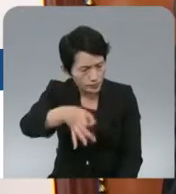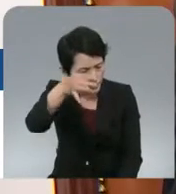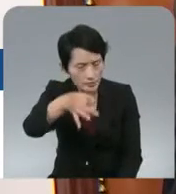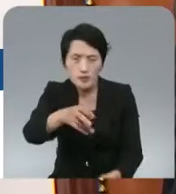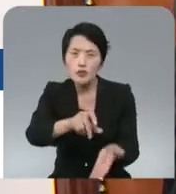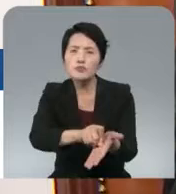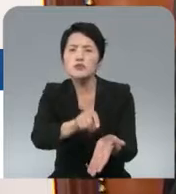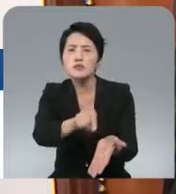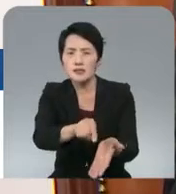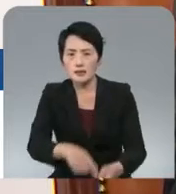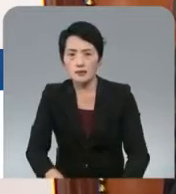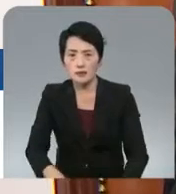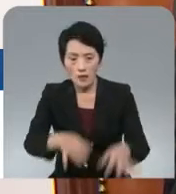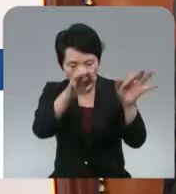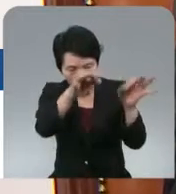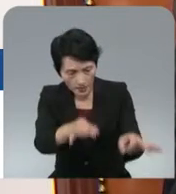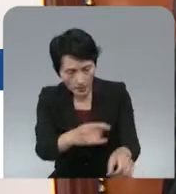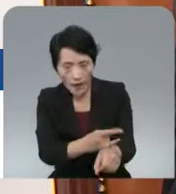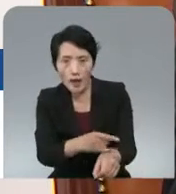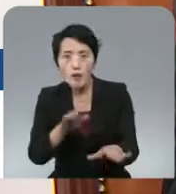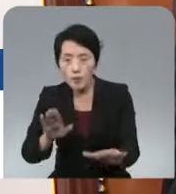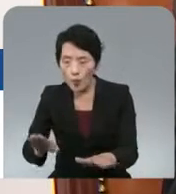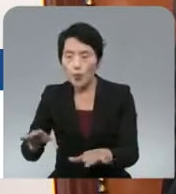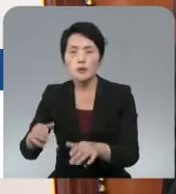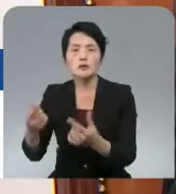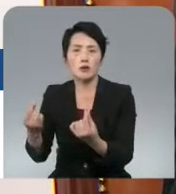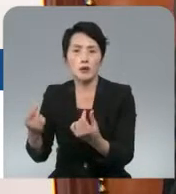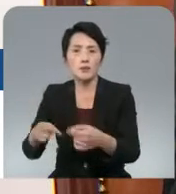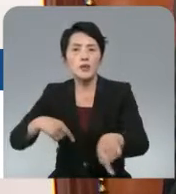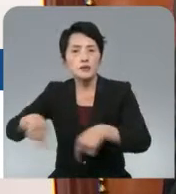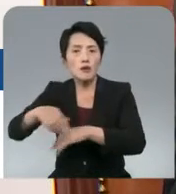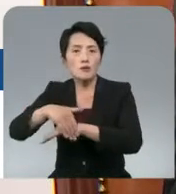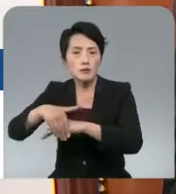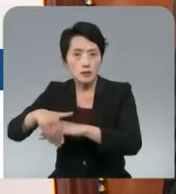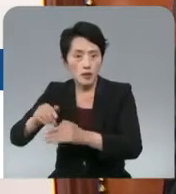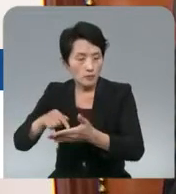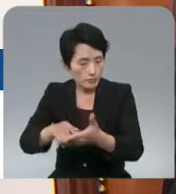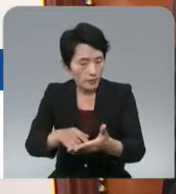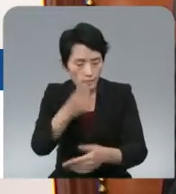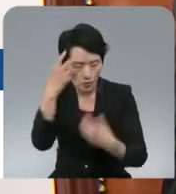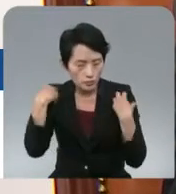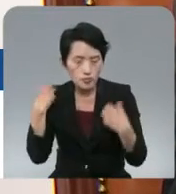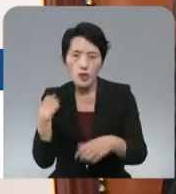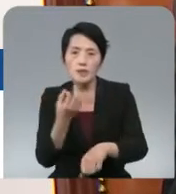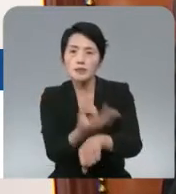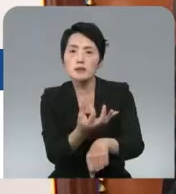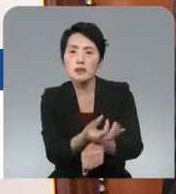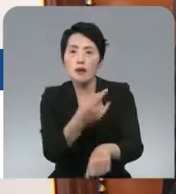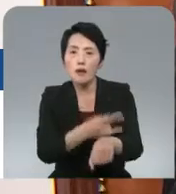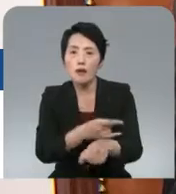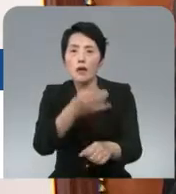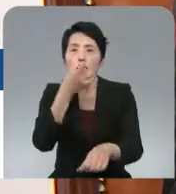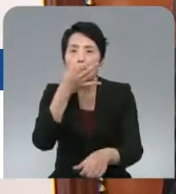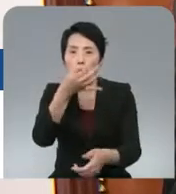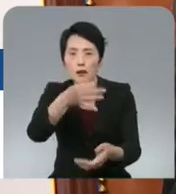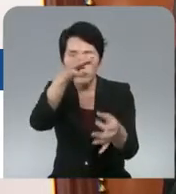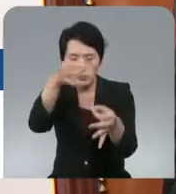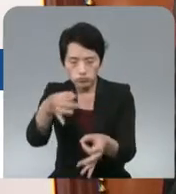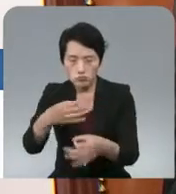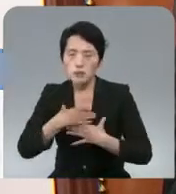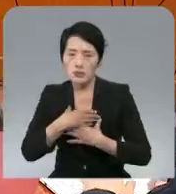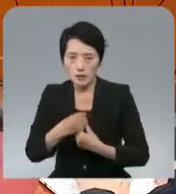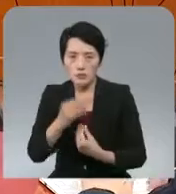l'excédent buteur de l'État le coût nécessaire étant estimé à plus de 1000 milliards ou ne soit un peu plus de